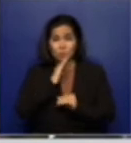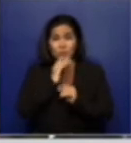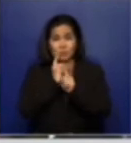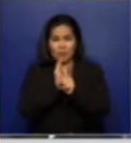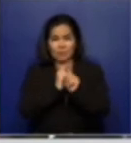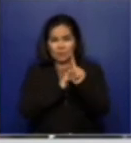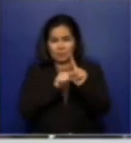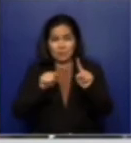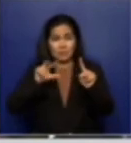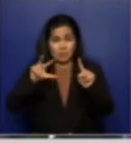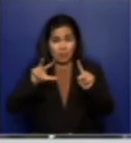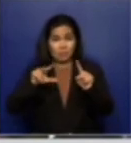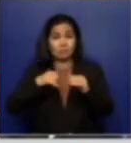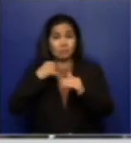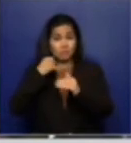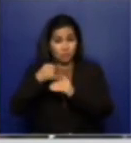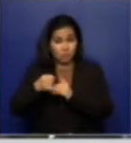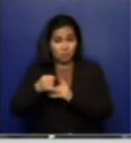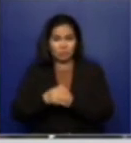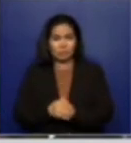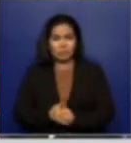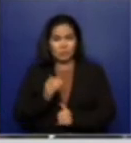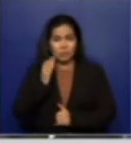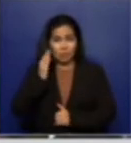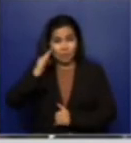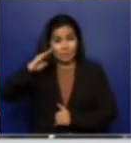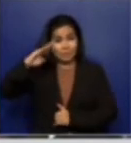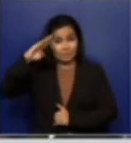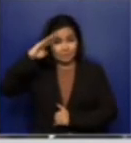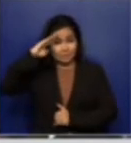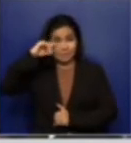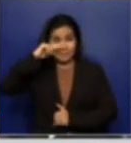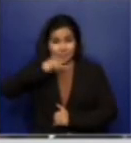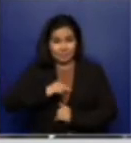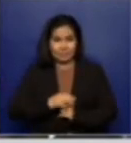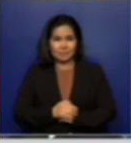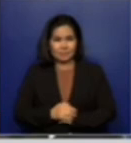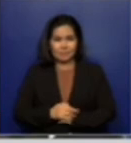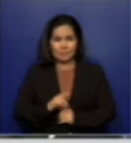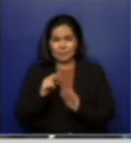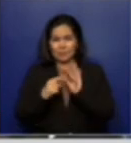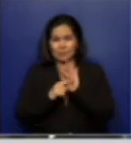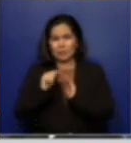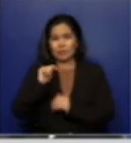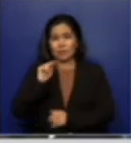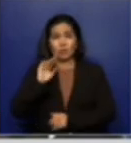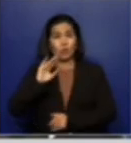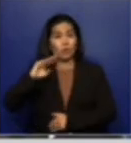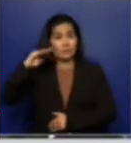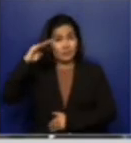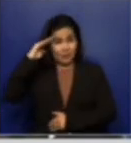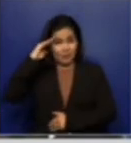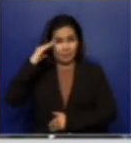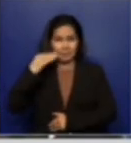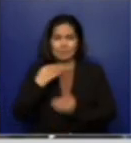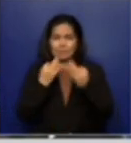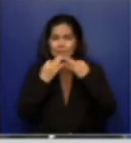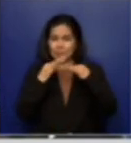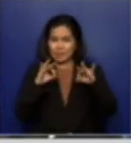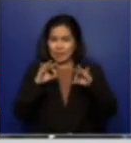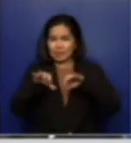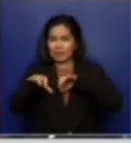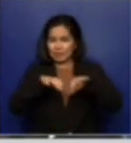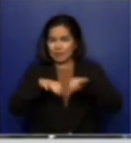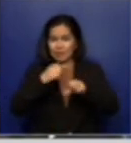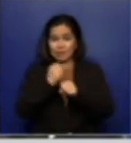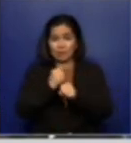ราบเรียนนั้นได้สิ้นสุดลงจะทำให้กองทัพเนี่ยกลายเป็นรัฐทหารรัฐหนึ่งมีอิสระต่อการบริห